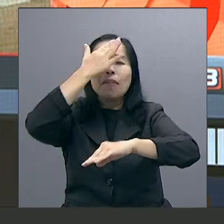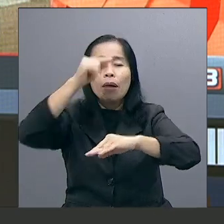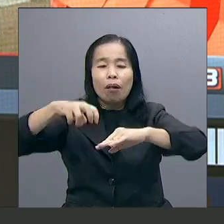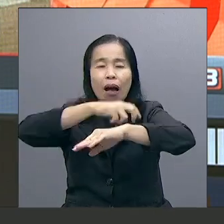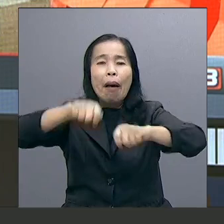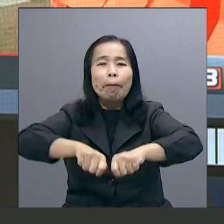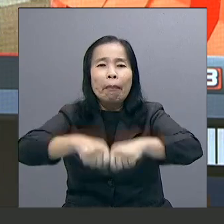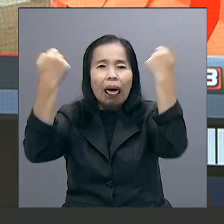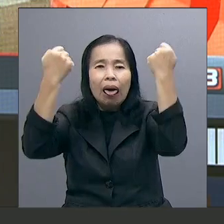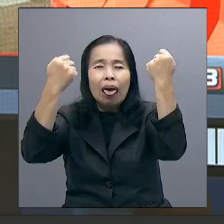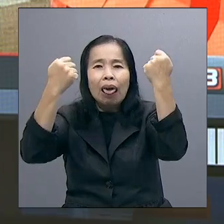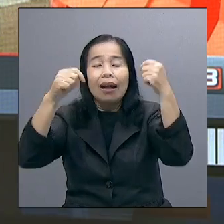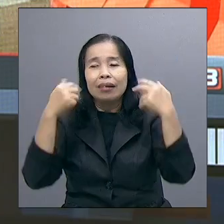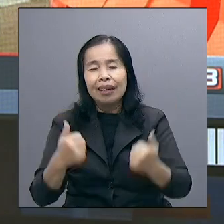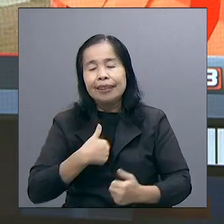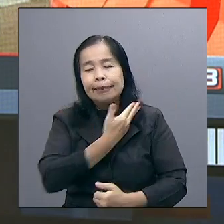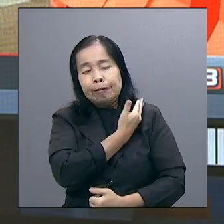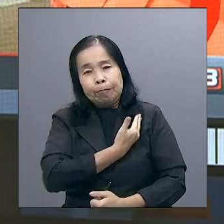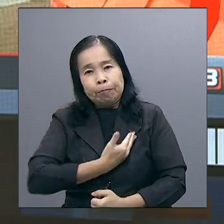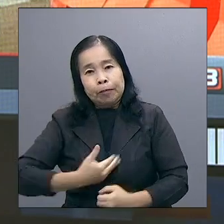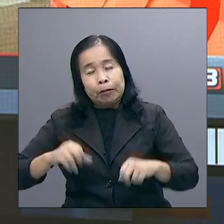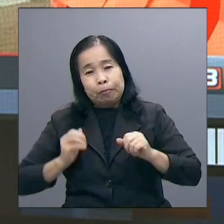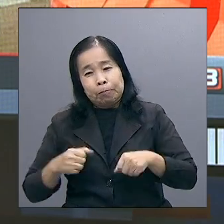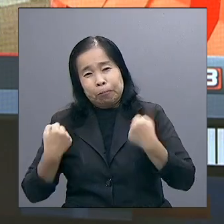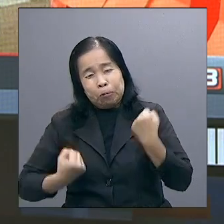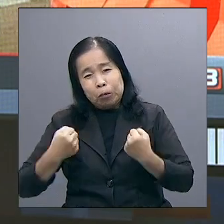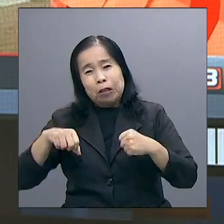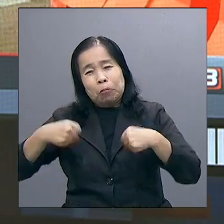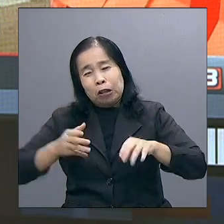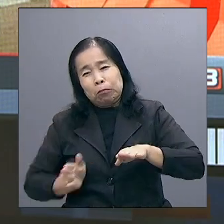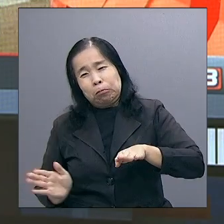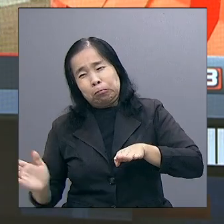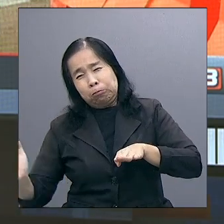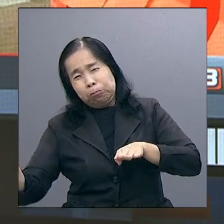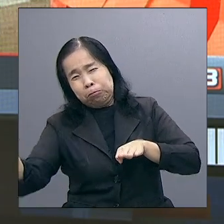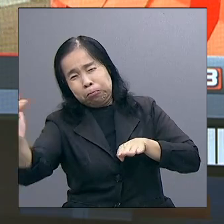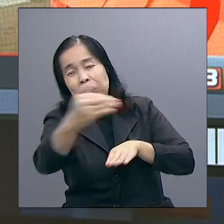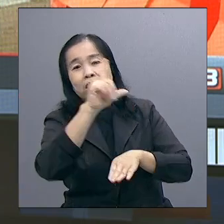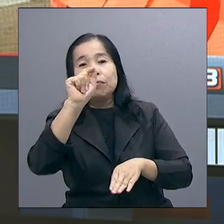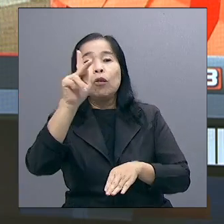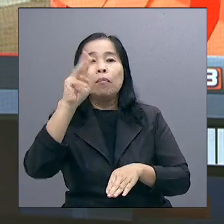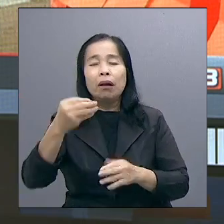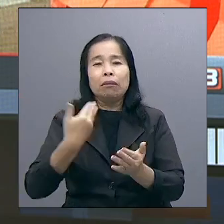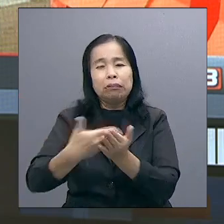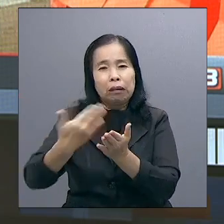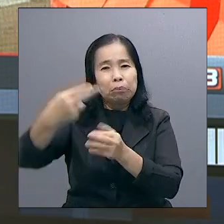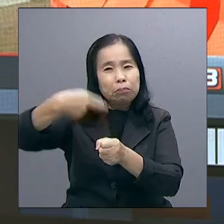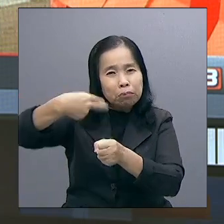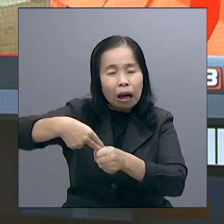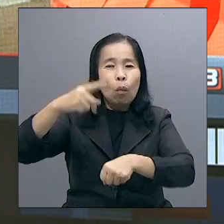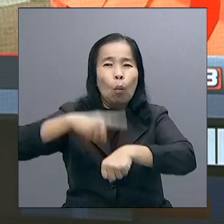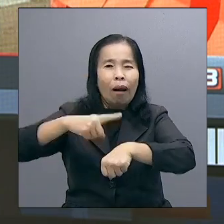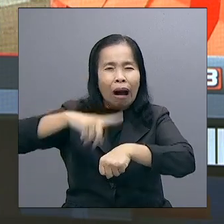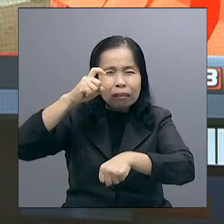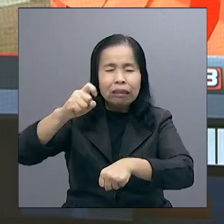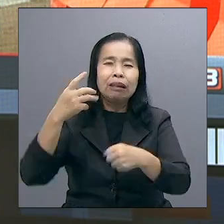ย Bullออกไปไกลกวา 20 กิโเมตร เสียทงค่าน้มัน เสียทั้งเวลาเรื่องนี้หนวยงานจ่